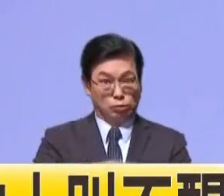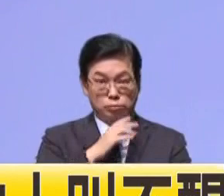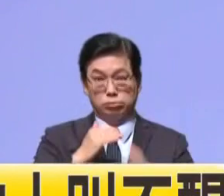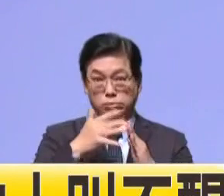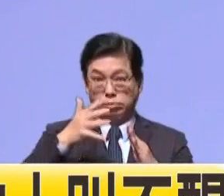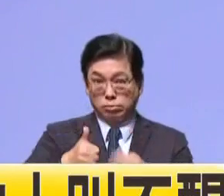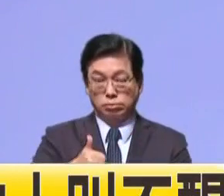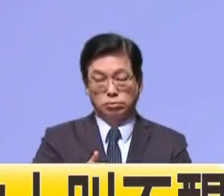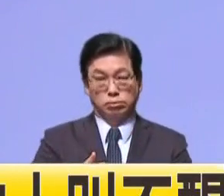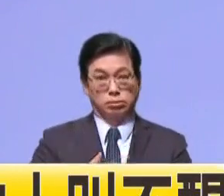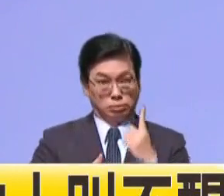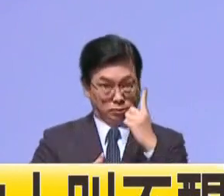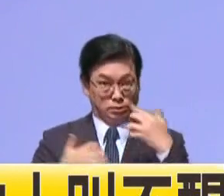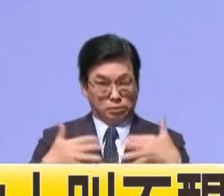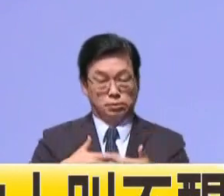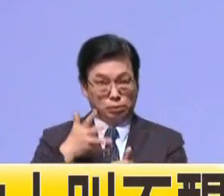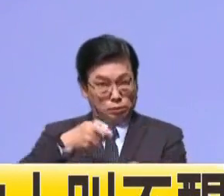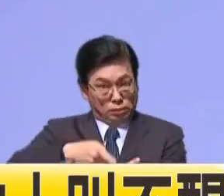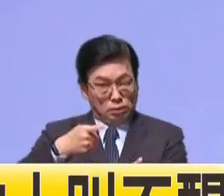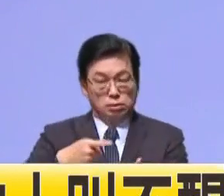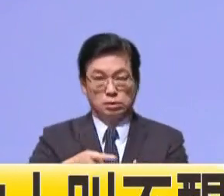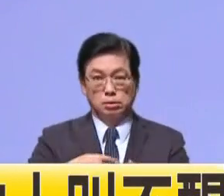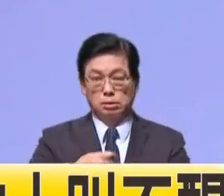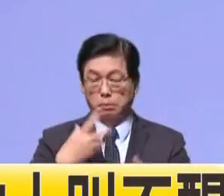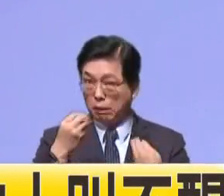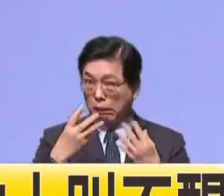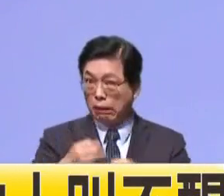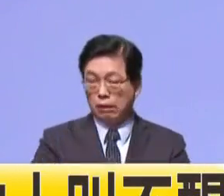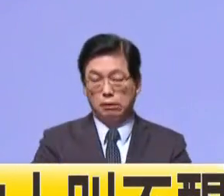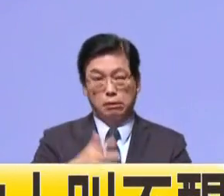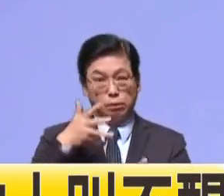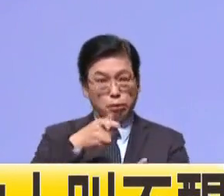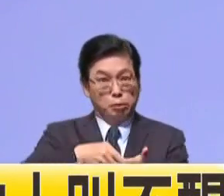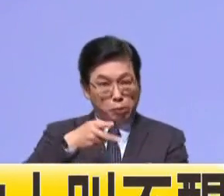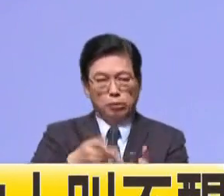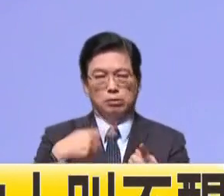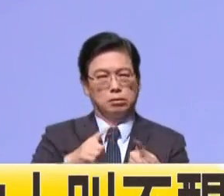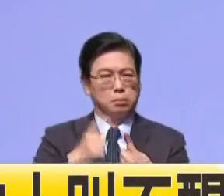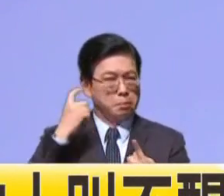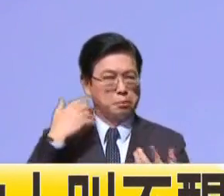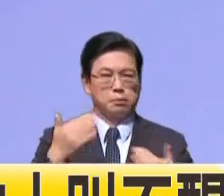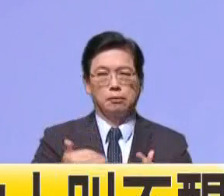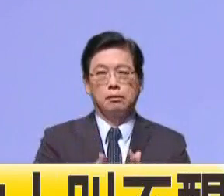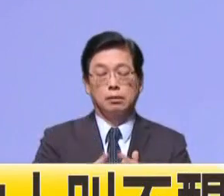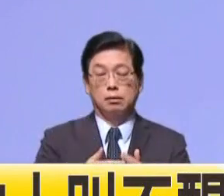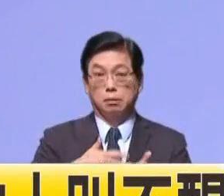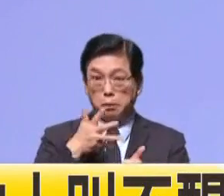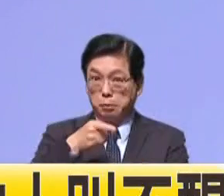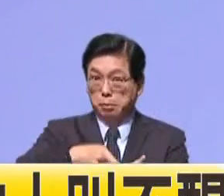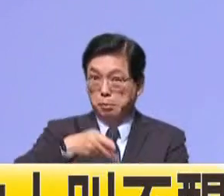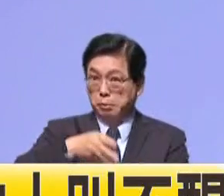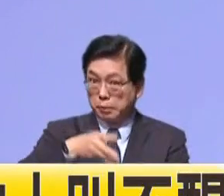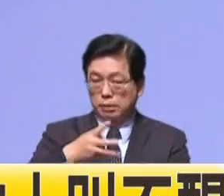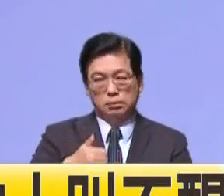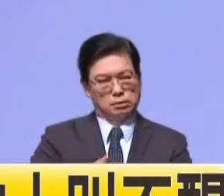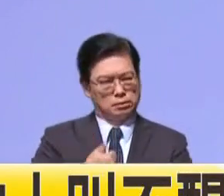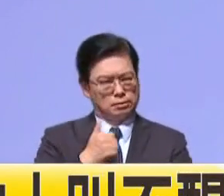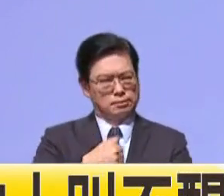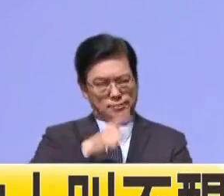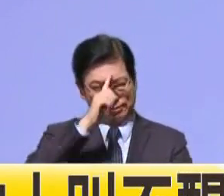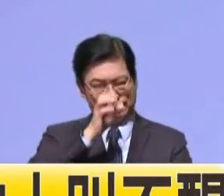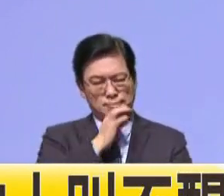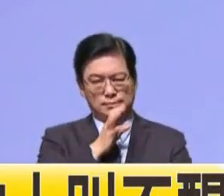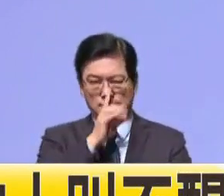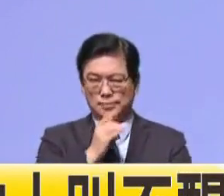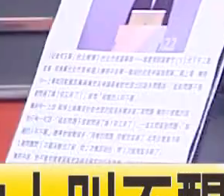市长，一个问题问一次还没办法了解，问2次你应该明白，问了3次其实就有一点多